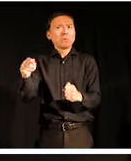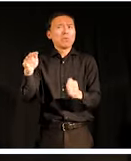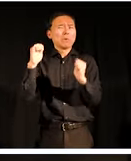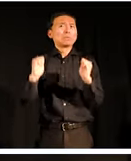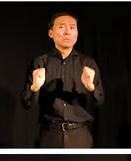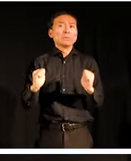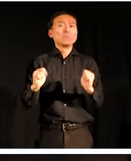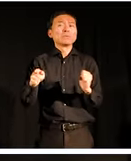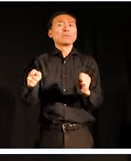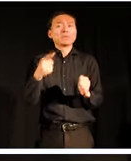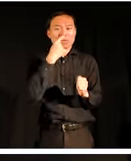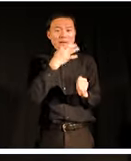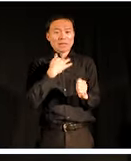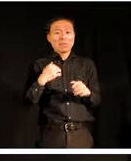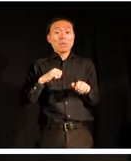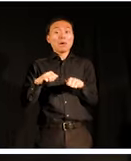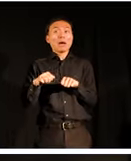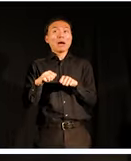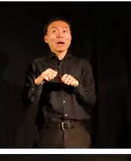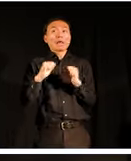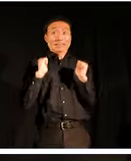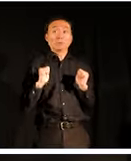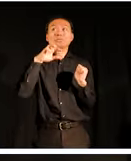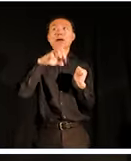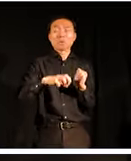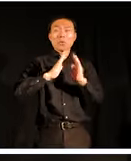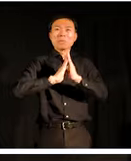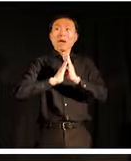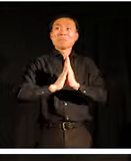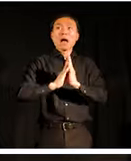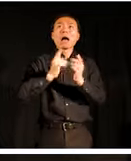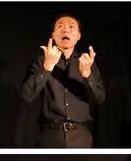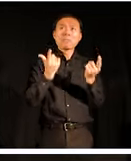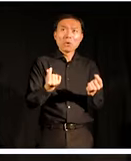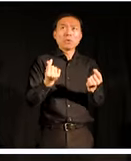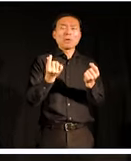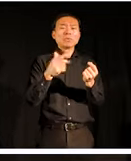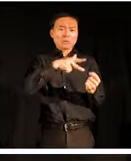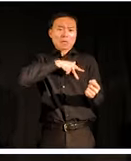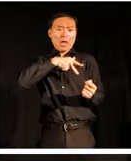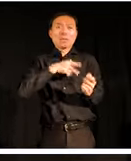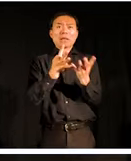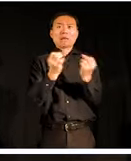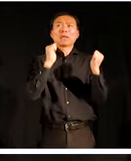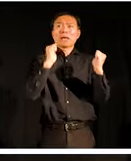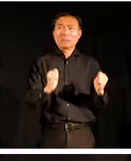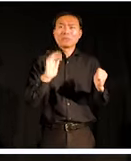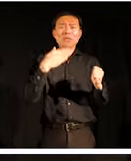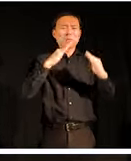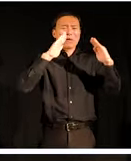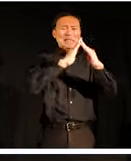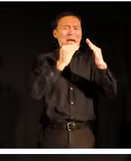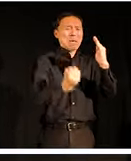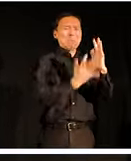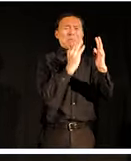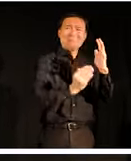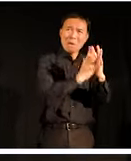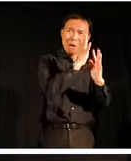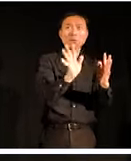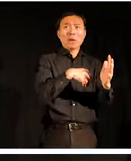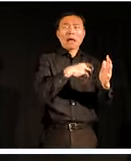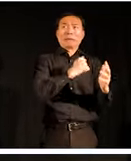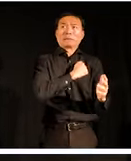聞きますし私たちの活動するミンマですね実際にスタッフたくさんいますけど家が燃やされてしまったりだとか本当に命